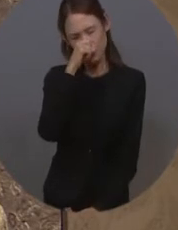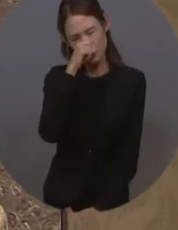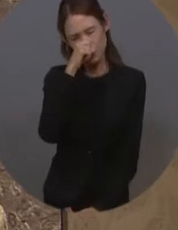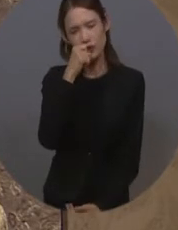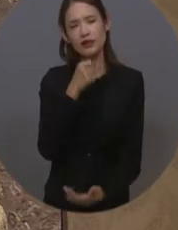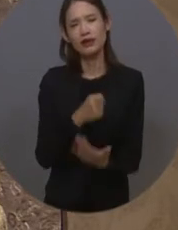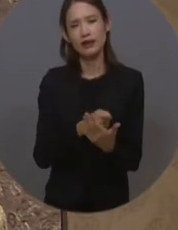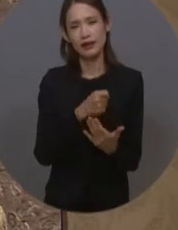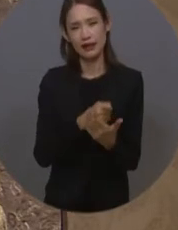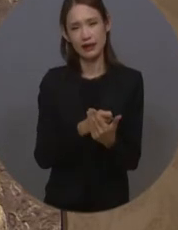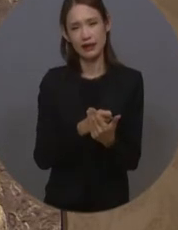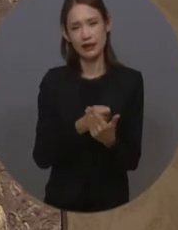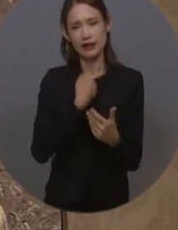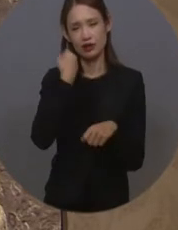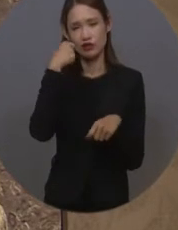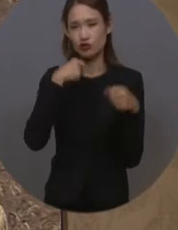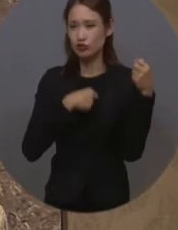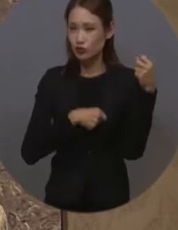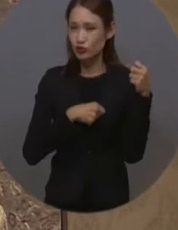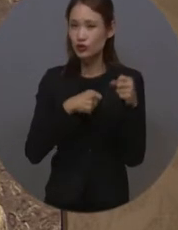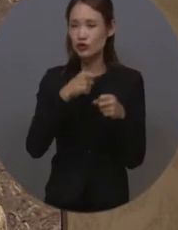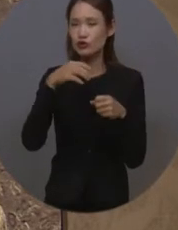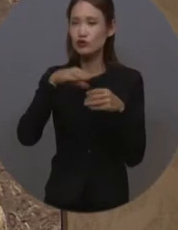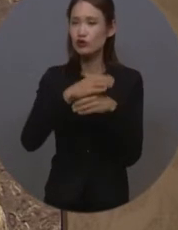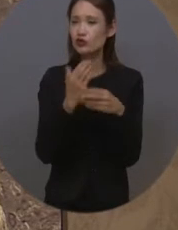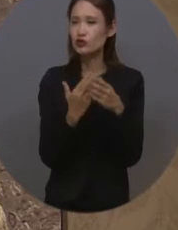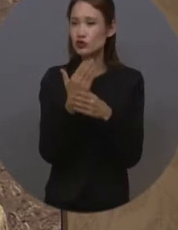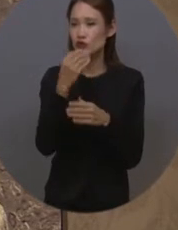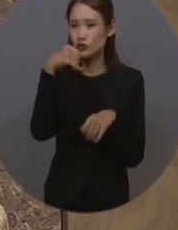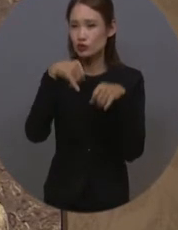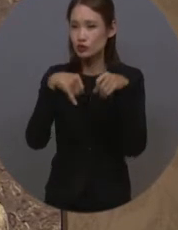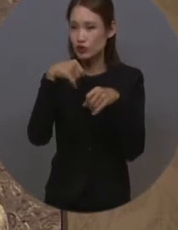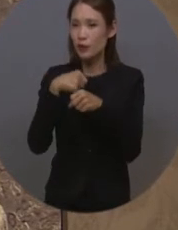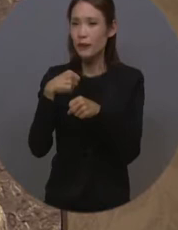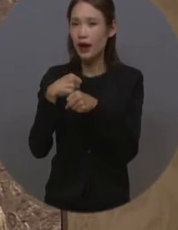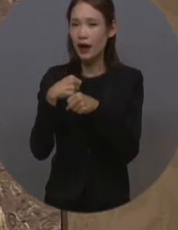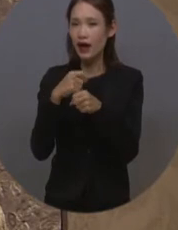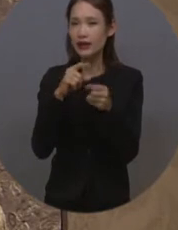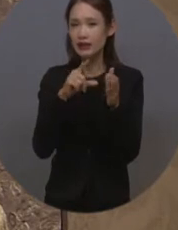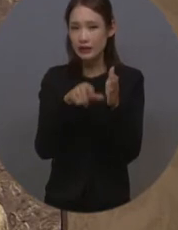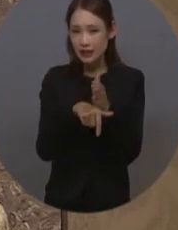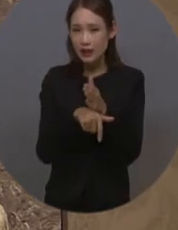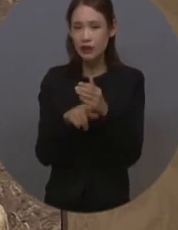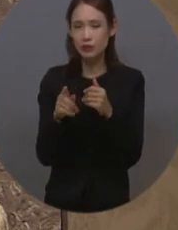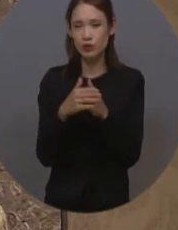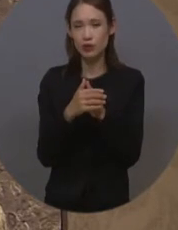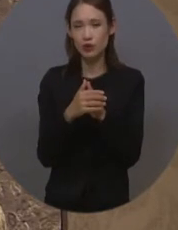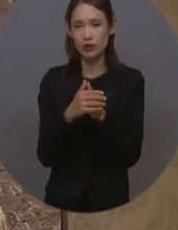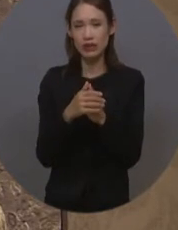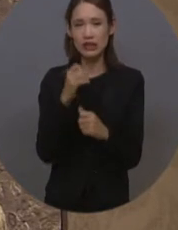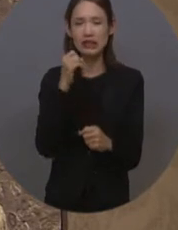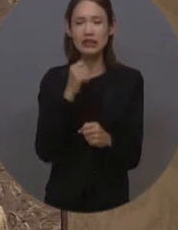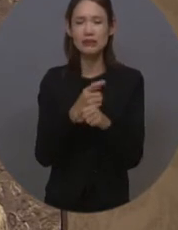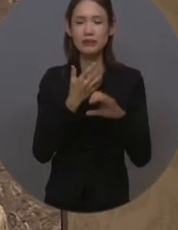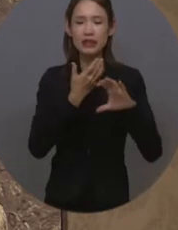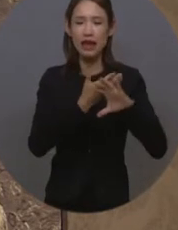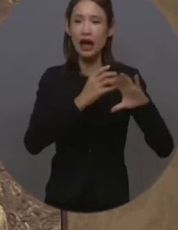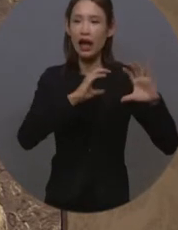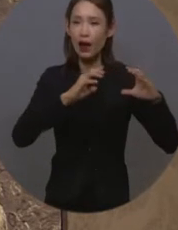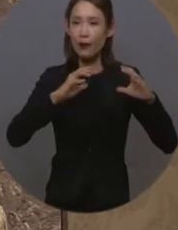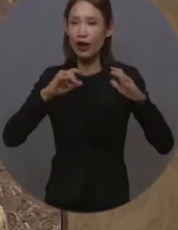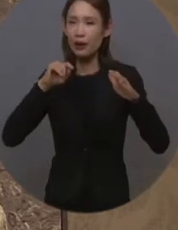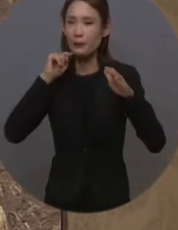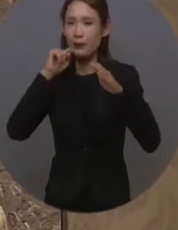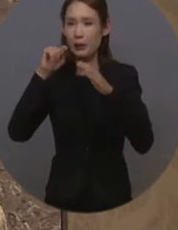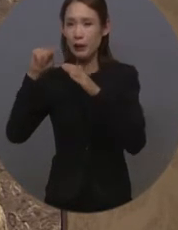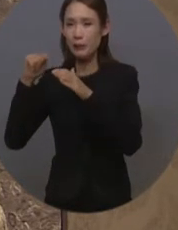저희가 구두를 시작할 즈음에는 우리나라 구두 시장이 어느 정도 예. 많이 해외로 나가버리고